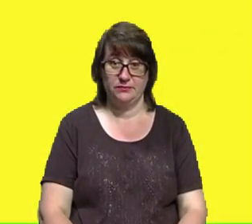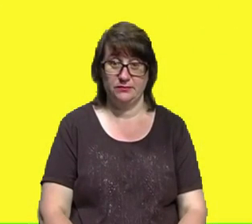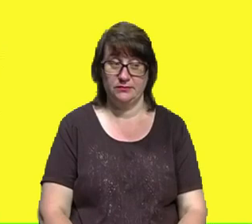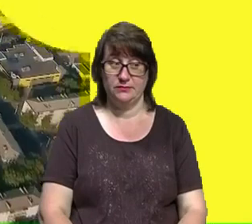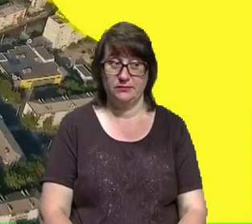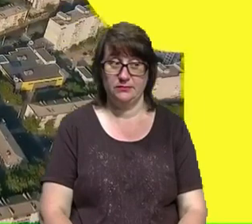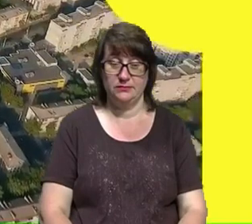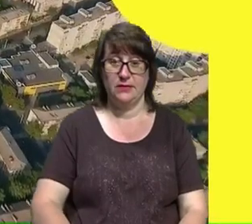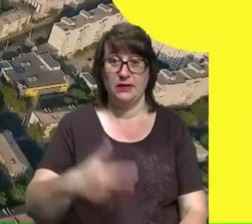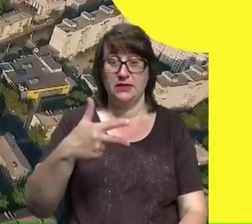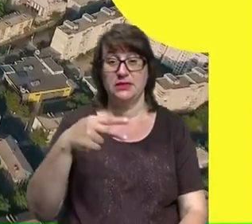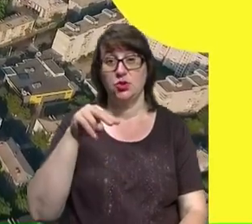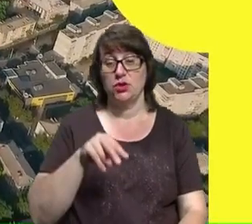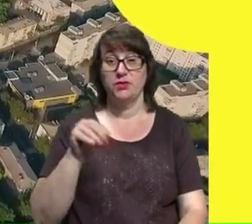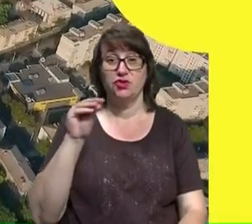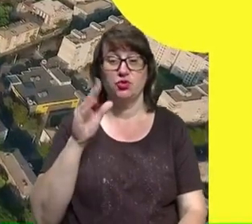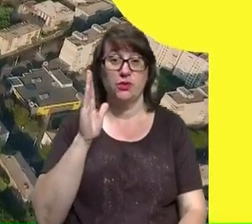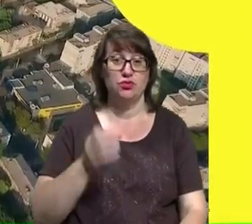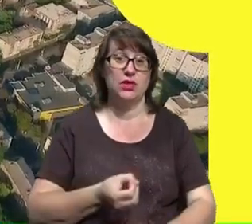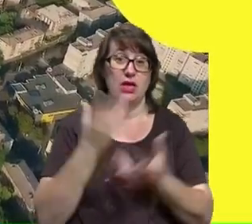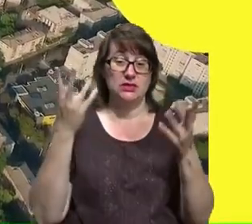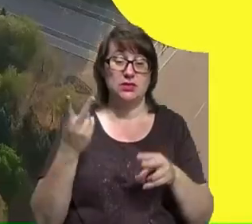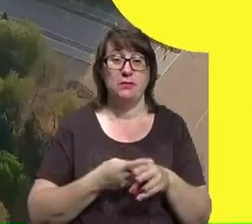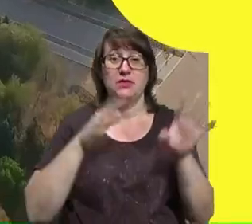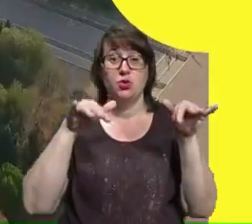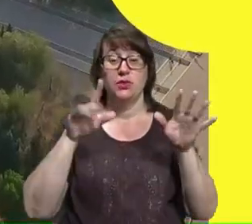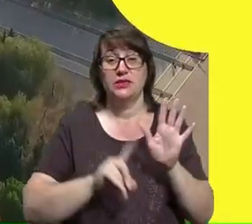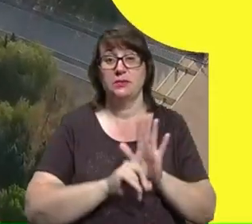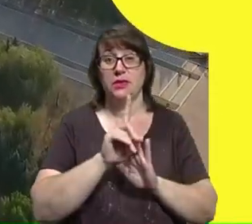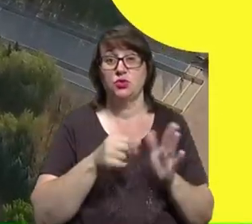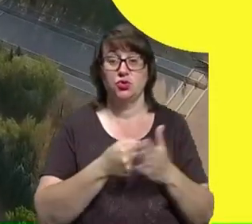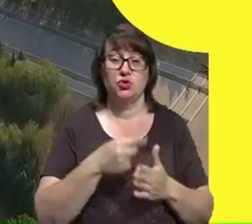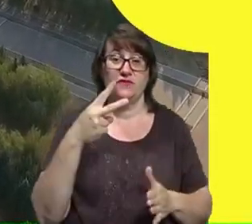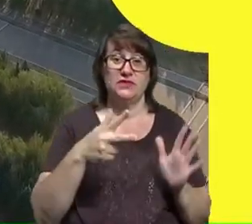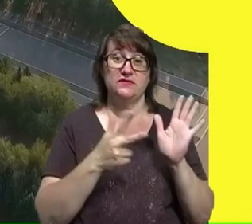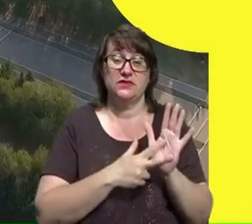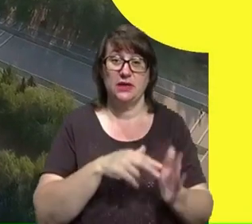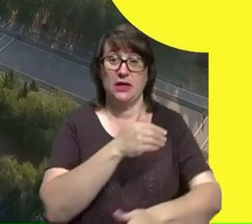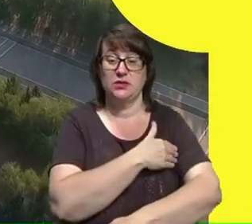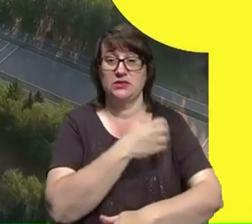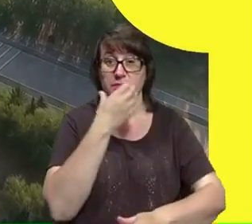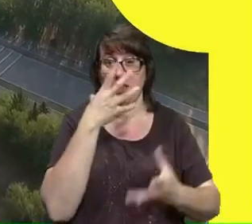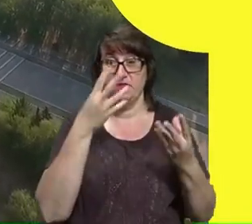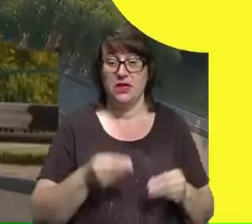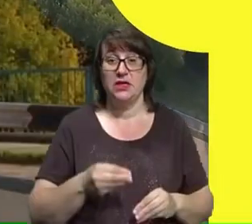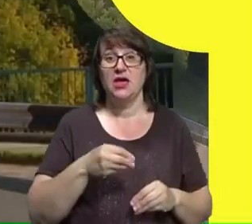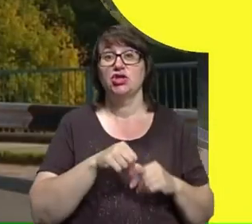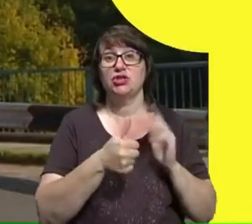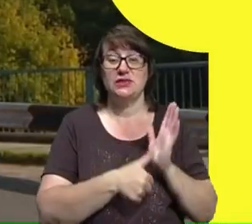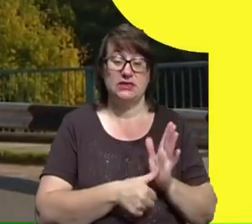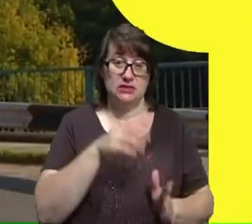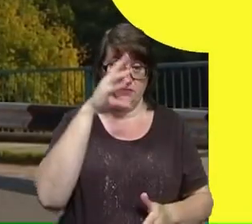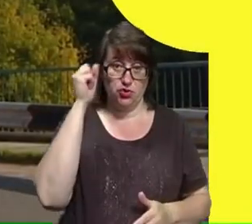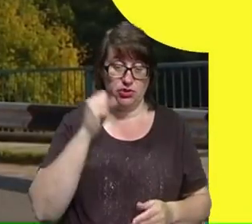30 липня у Житомирі буде ясно без опадів. Температура до 28 градусів тепла у день та від 16 вночі. У